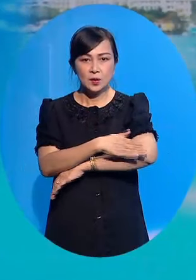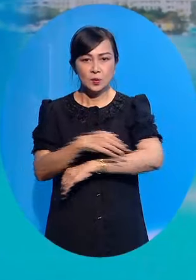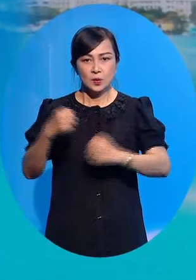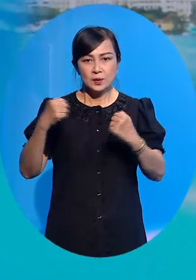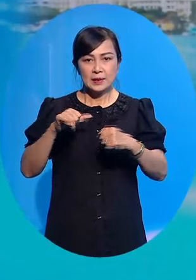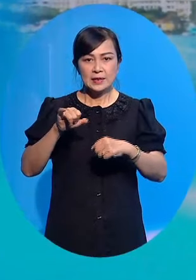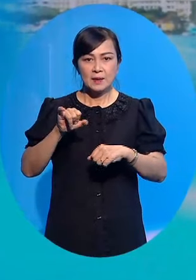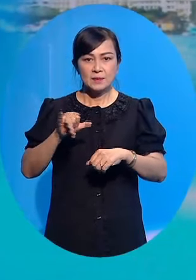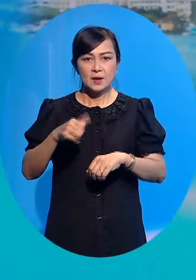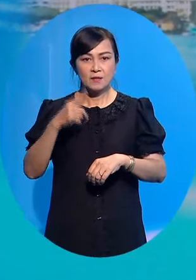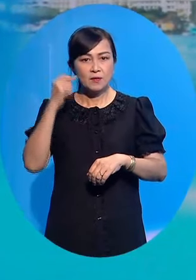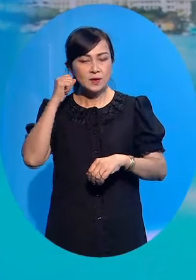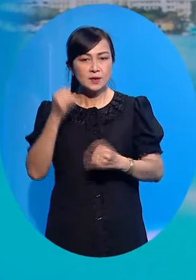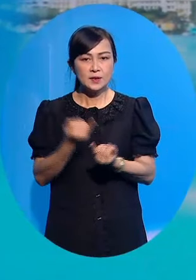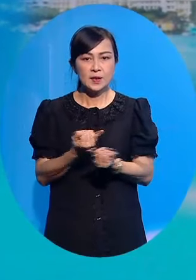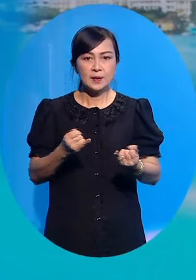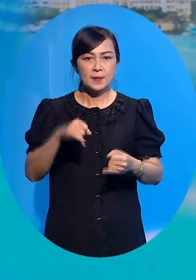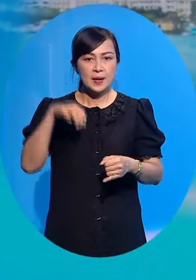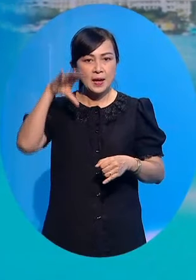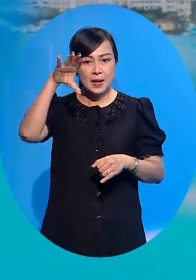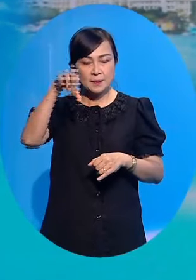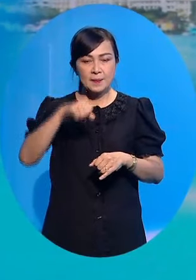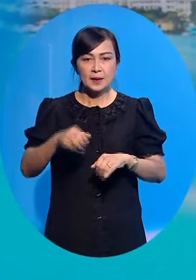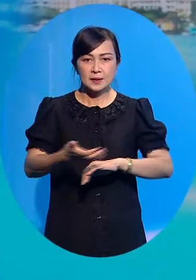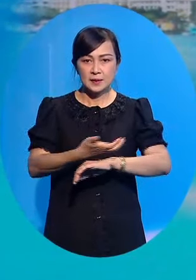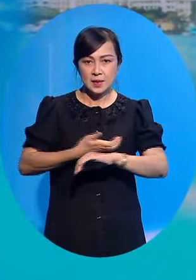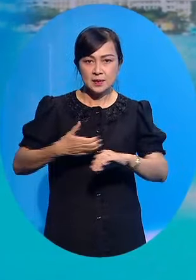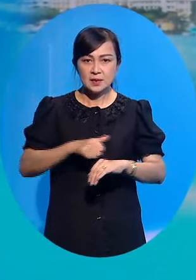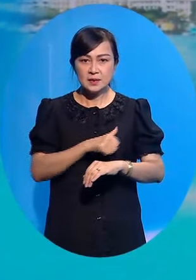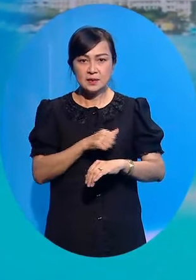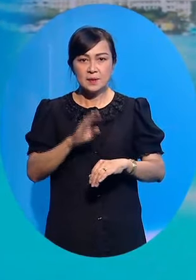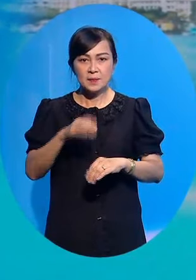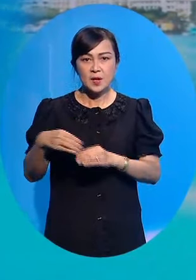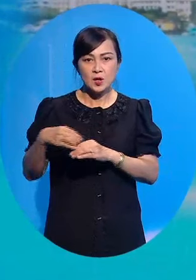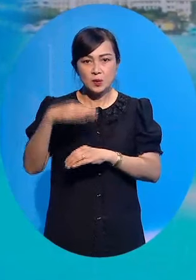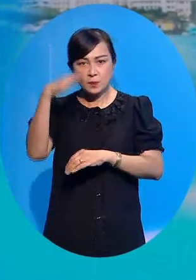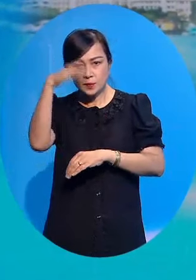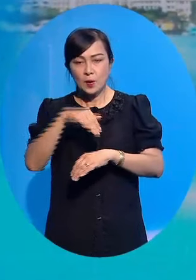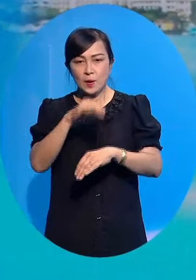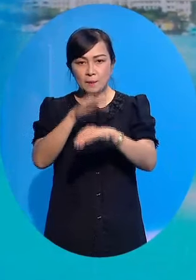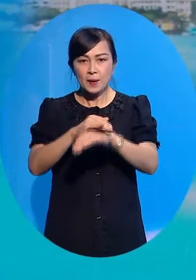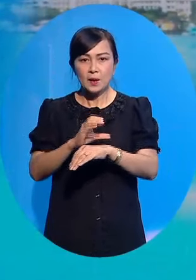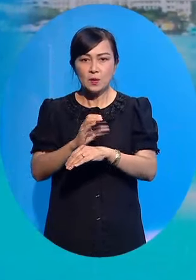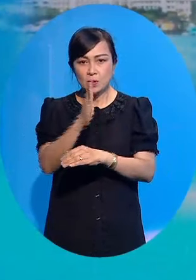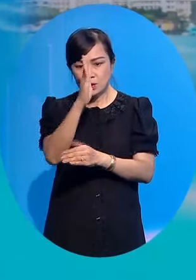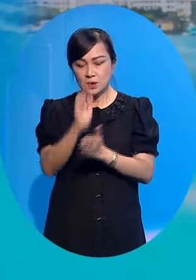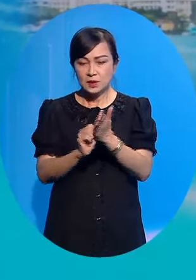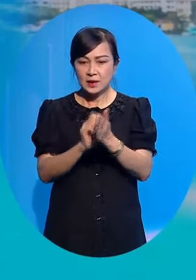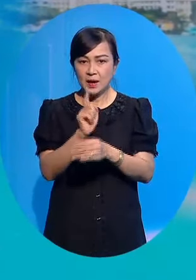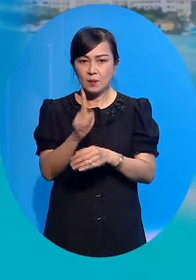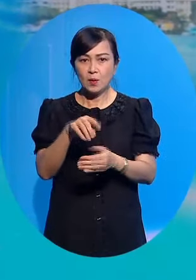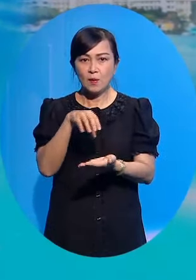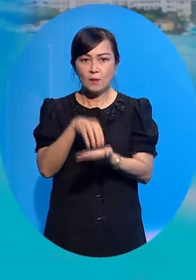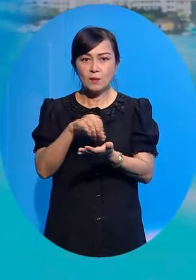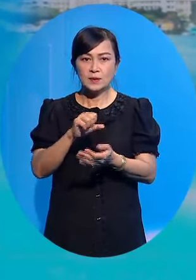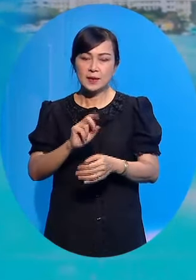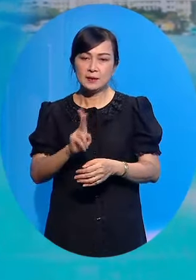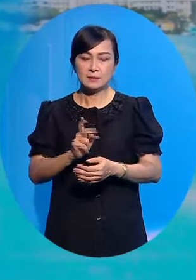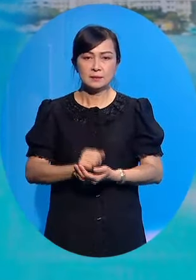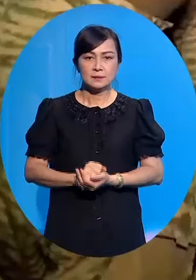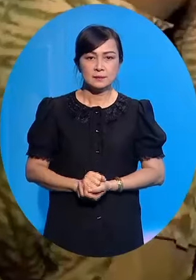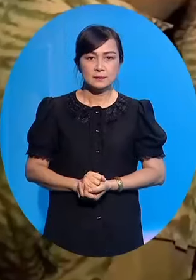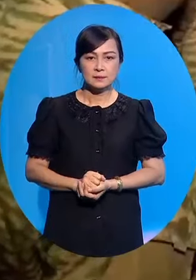công 66 phụ nữ và trẻ em ở miền Bắc đất nước. Những người này đã bị các phần tử cực đoan bắt cóc hồi giữa tháng 1 tại vùng Sahel.